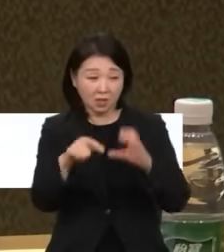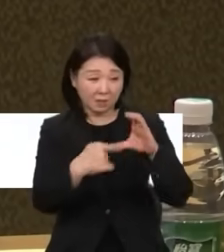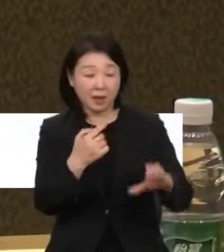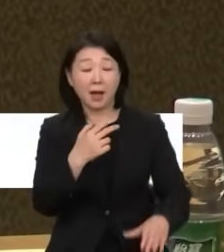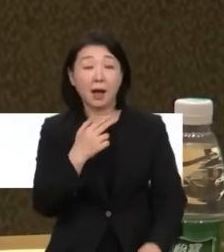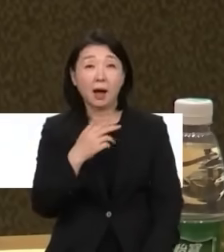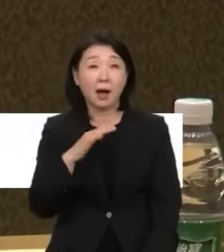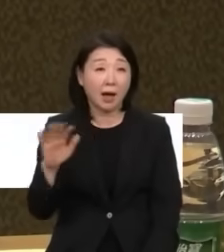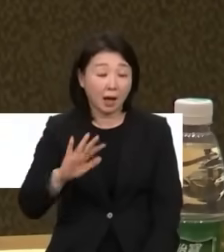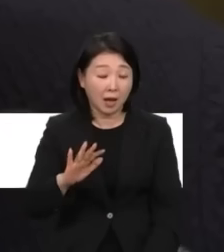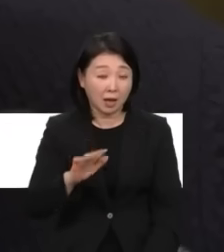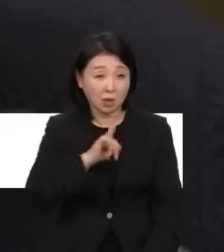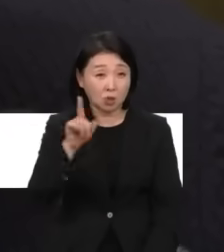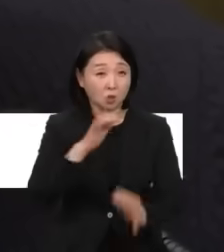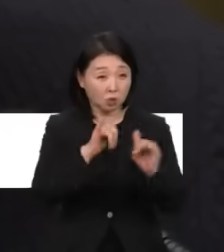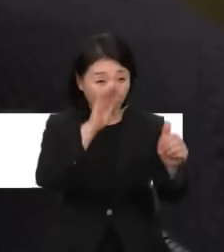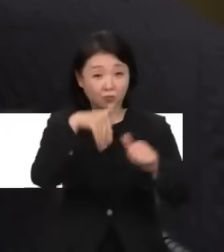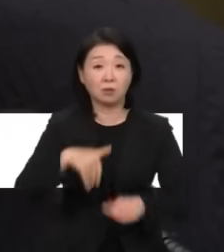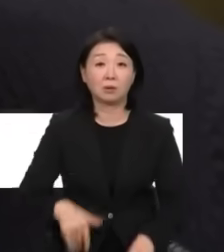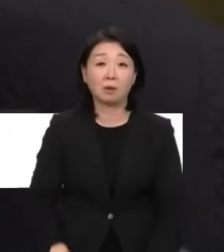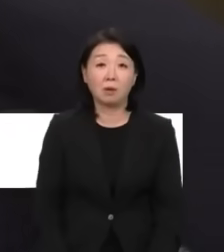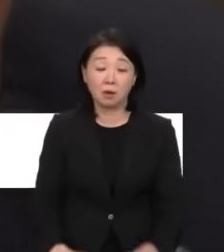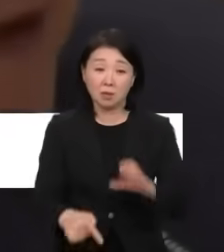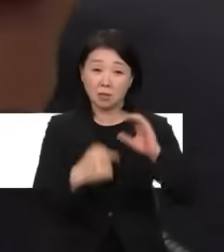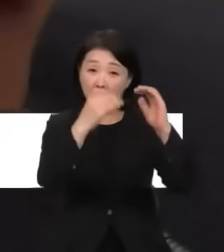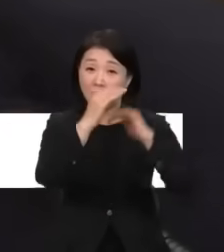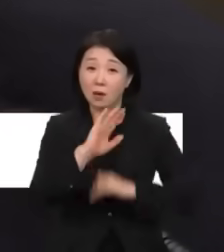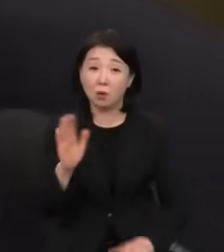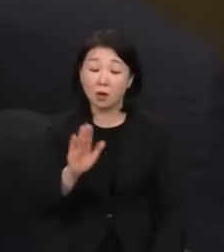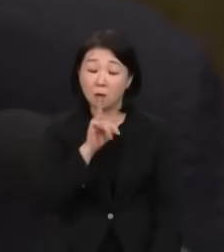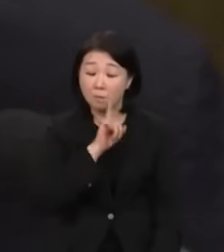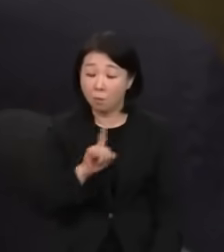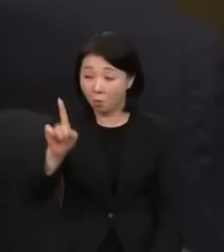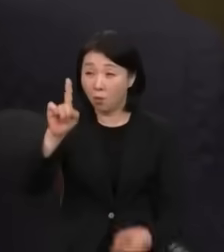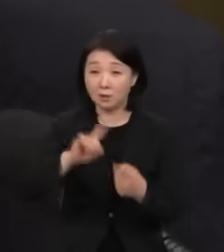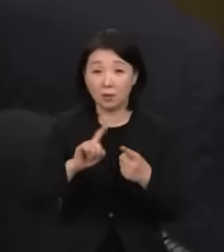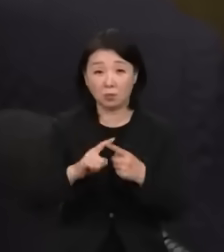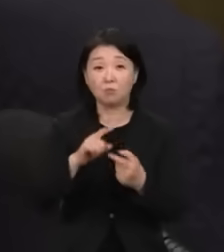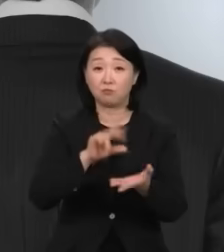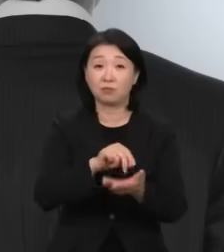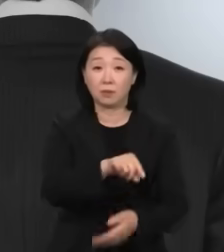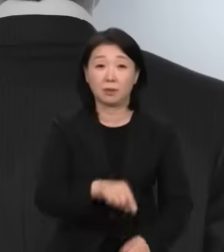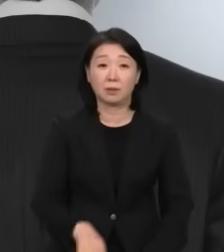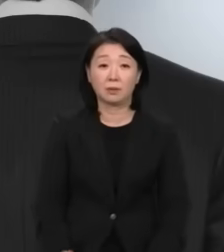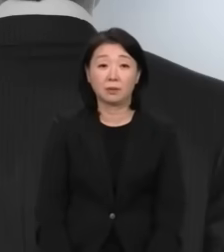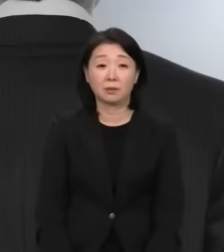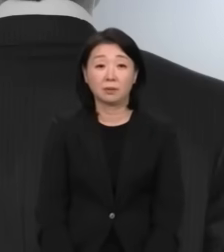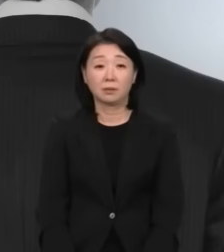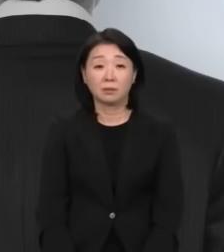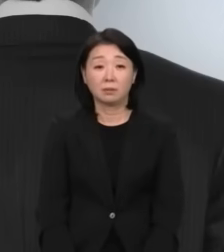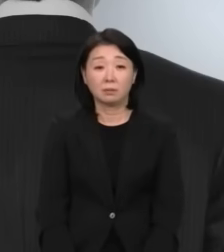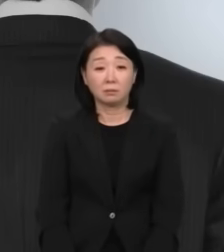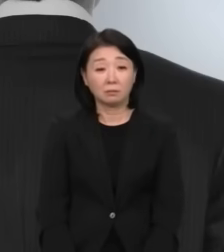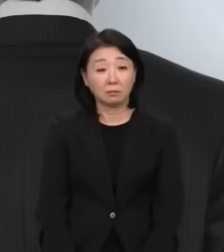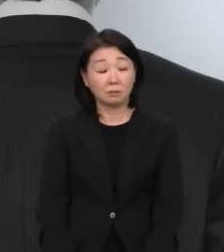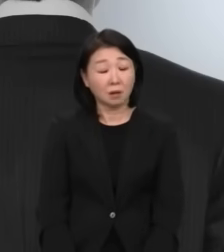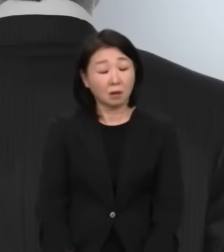채 신고자를 불러들였습니다. 이메일 내용이 아닌 보고 방식을 문제 삼았습니다.